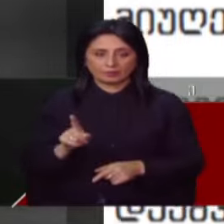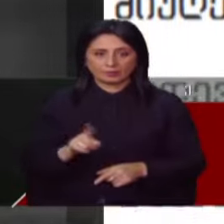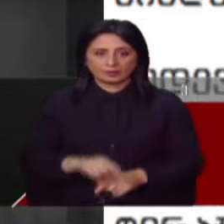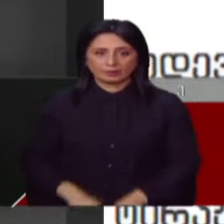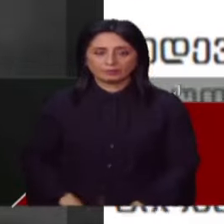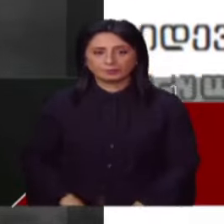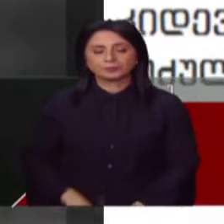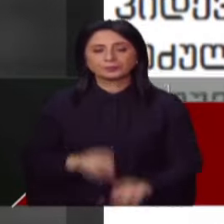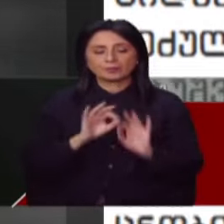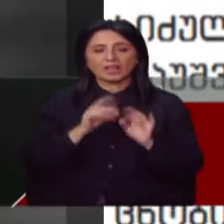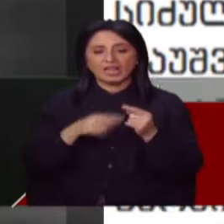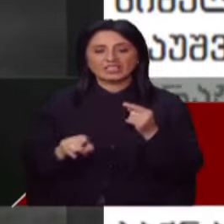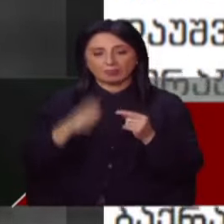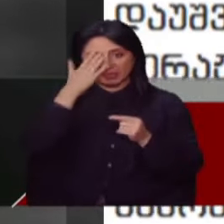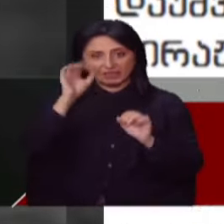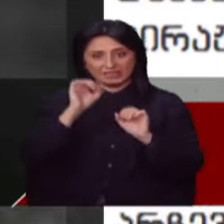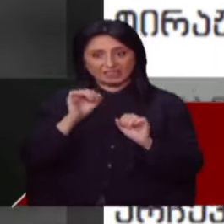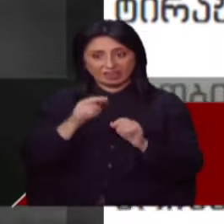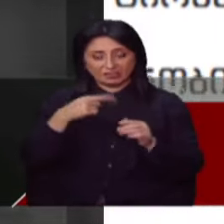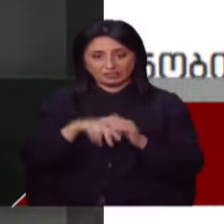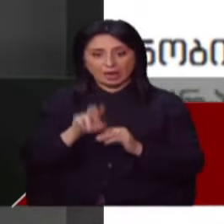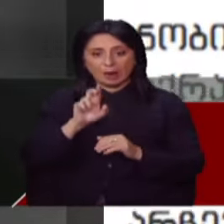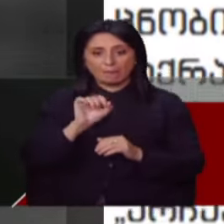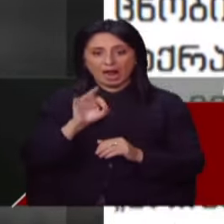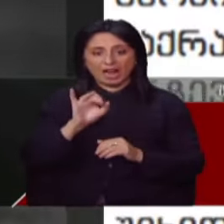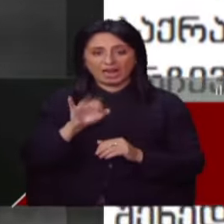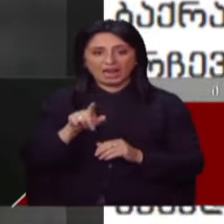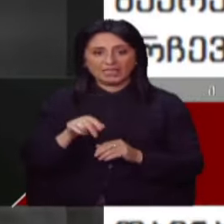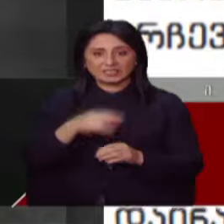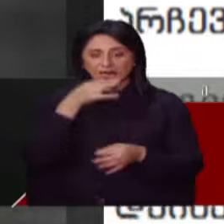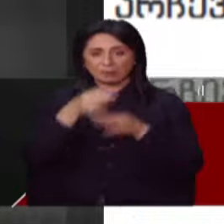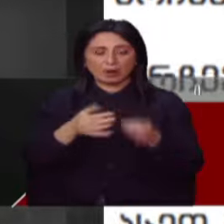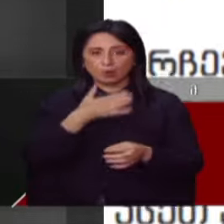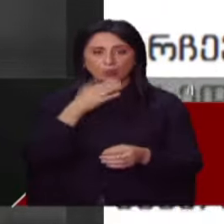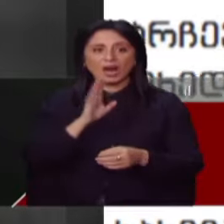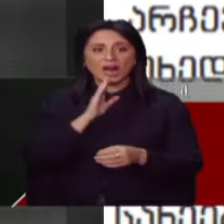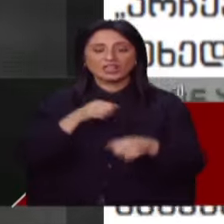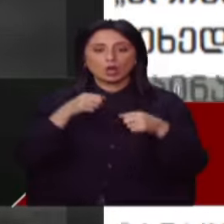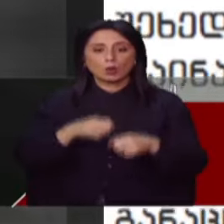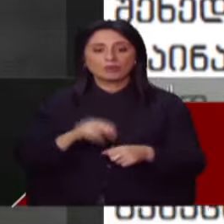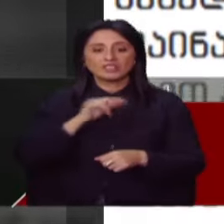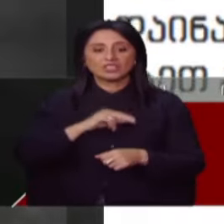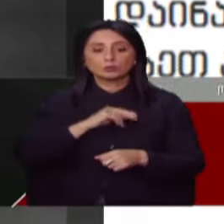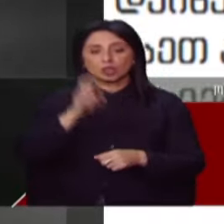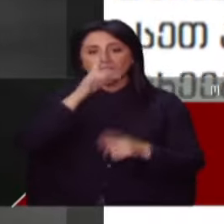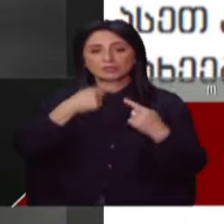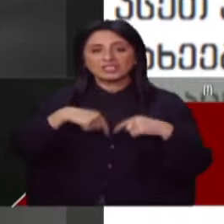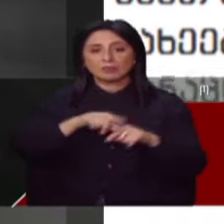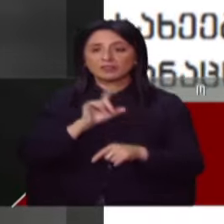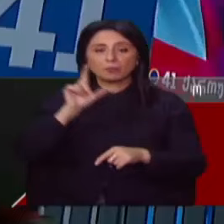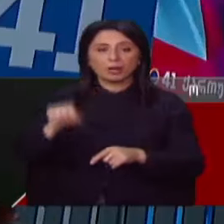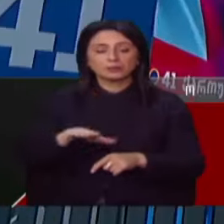განცხადებების ტირაჟირება. განსხვავებით სახალხო დამცველისგან, ბაქრაძის განცხადებას არ გამოხმაურებიან ქალთა უფლებებზე მომუშავე